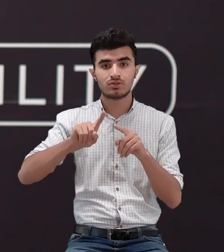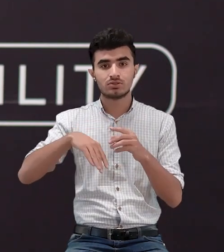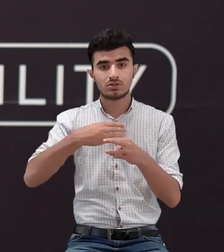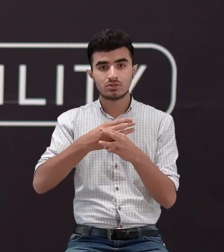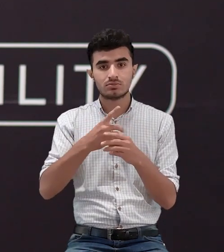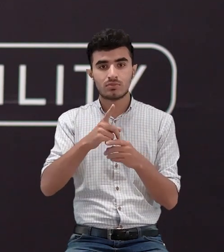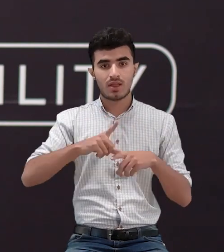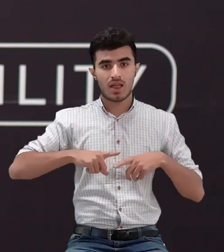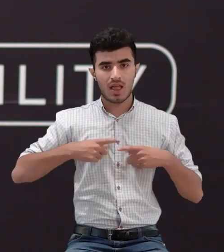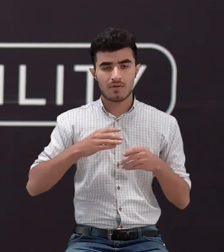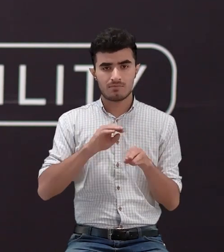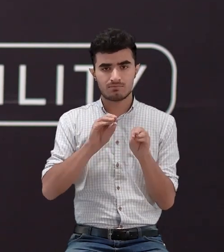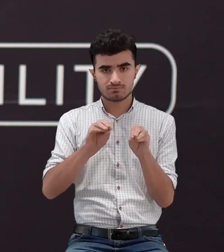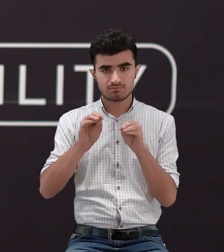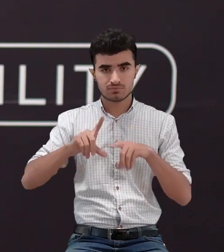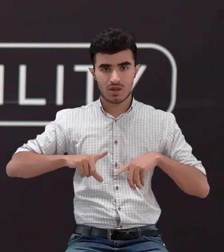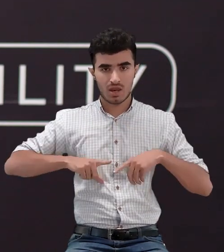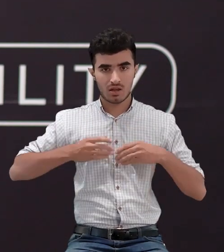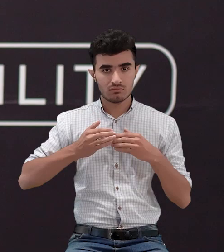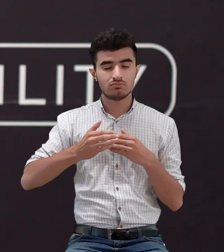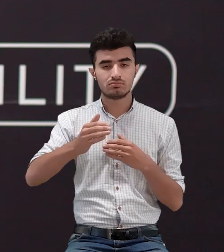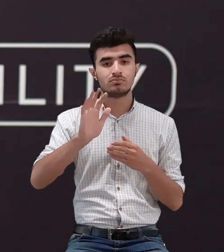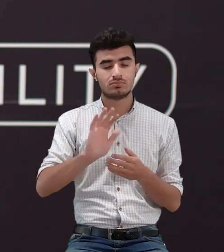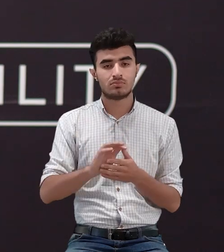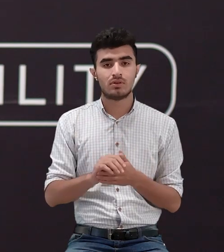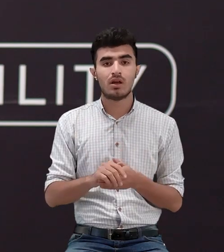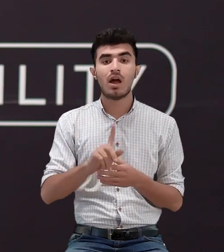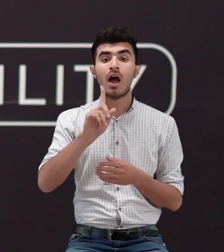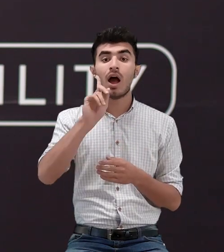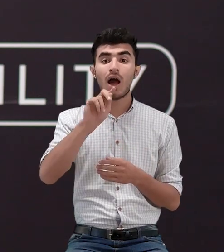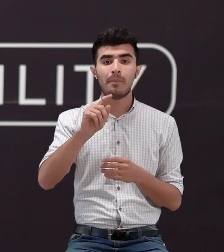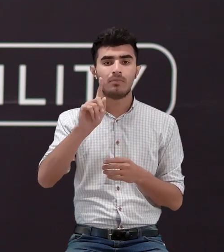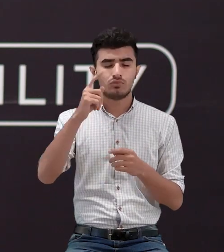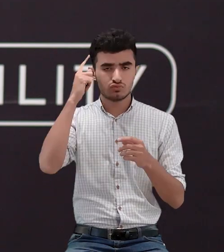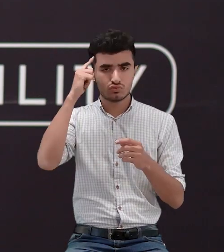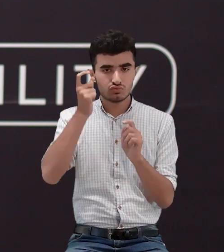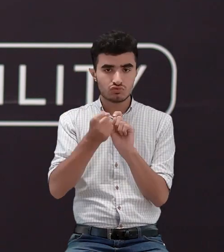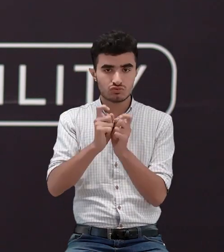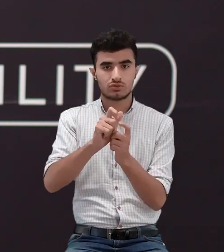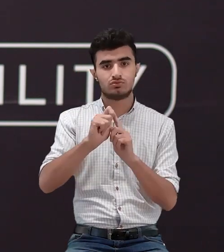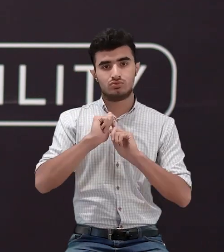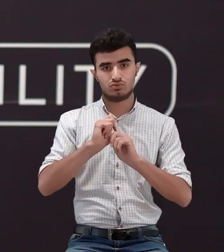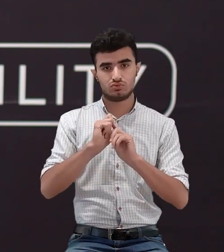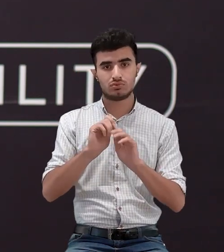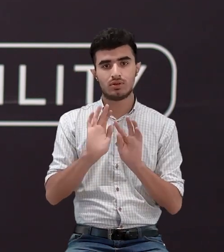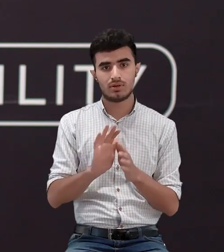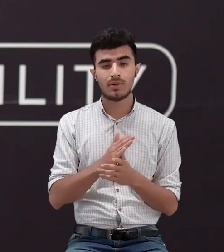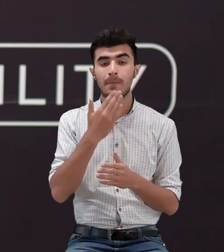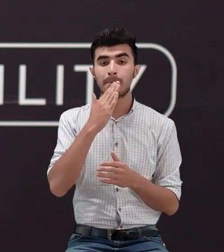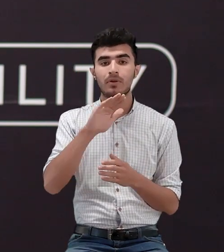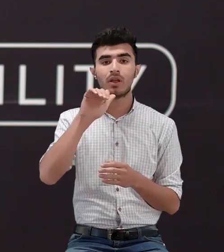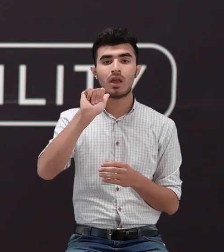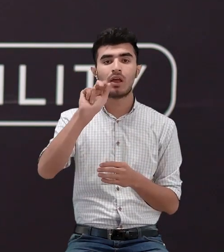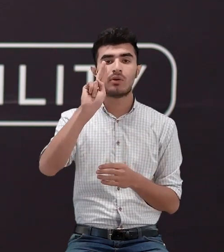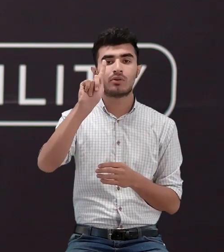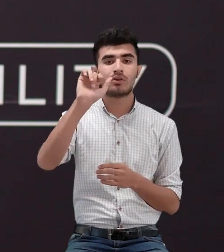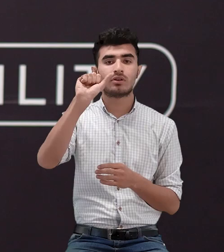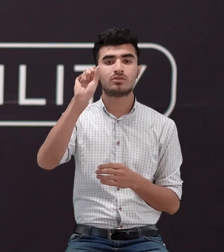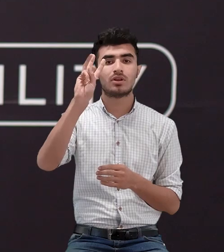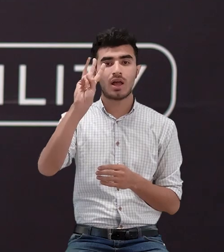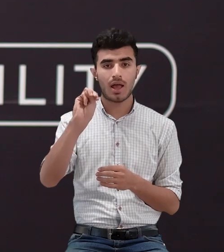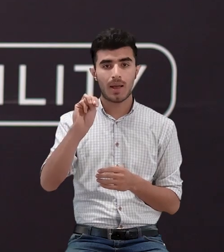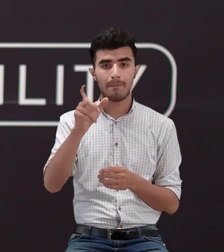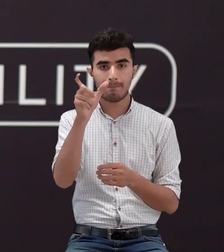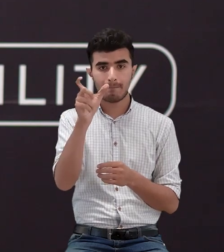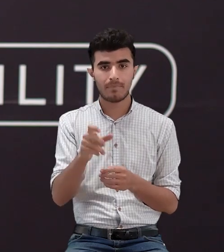an independent and a happy, fulfilling life. اس کے لیے آپ کا اپنی سوچ کو بدلنا بہت ضروری ہے. آٹزم ایک ایسی